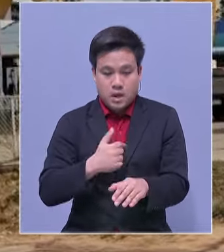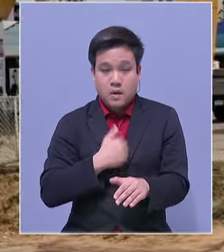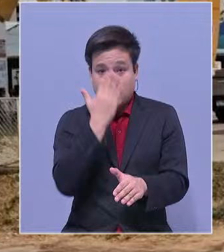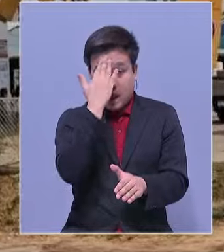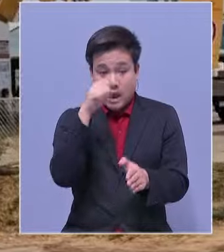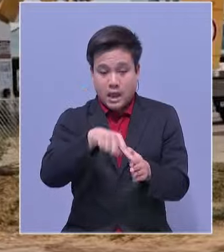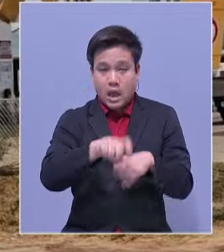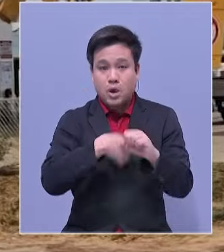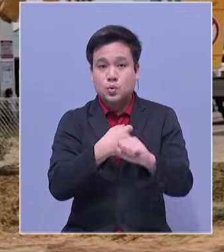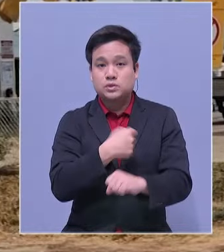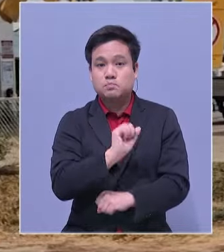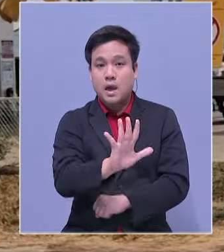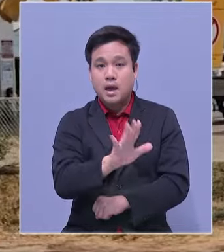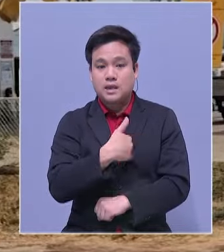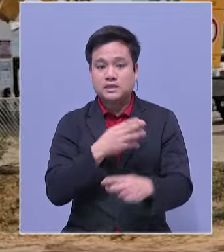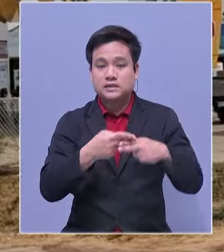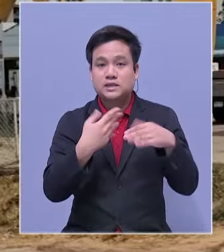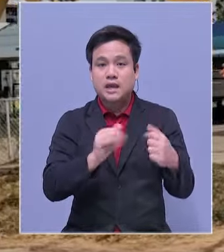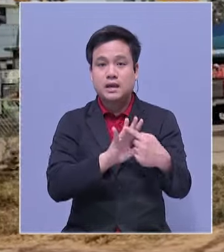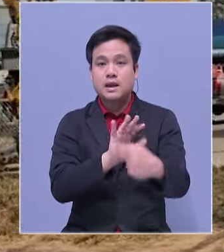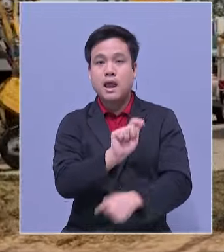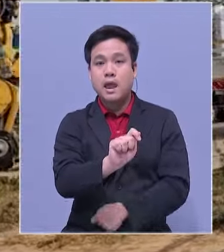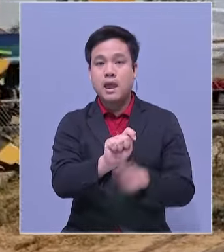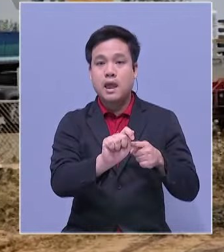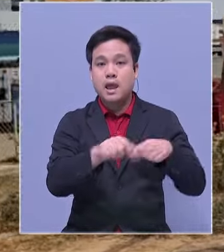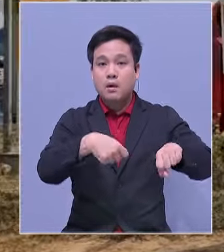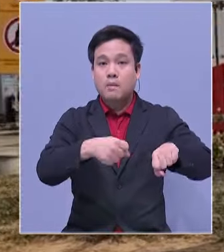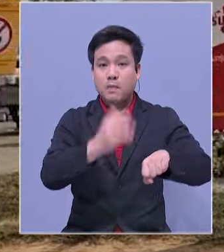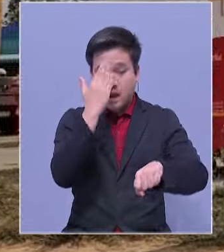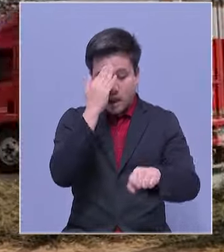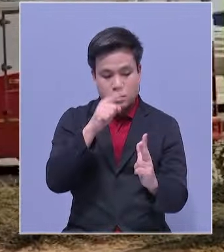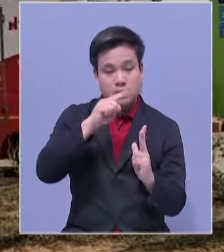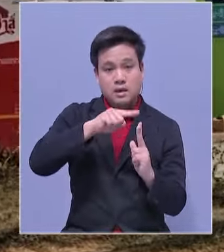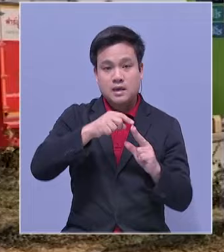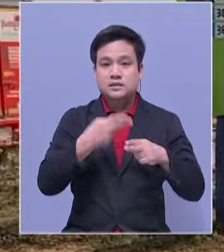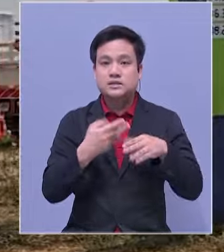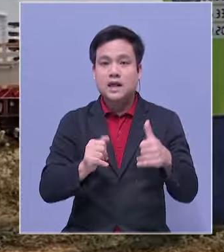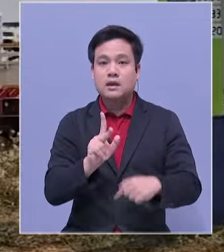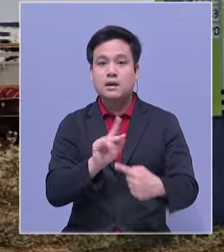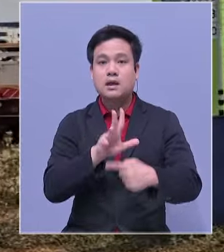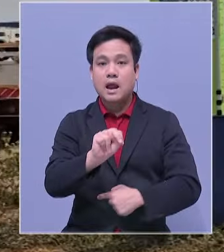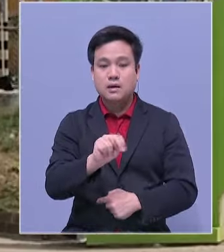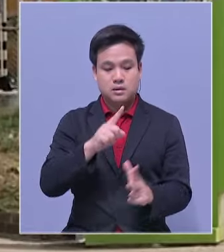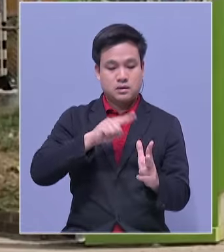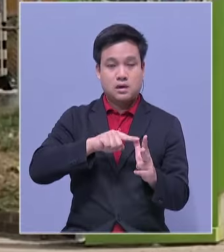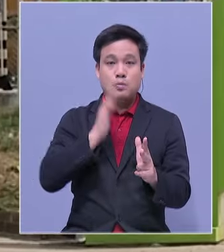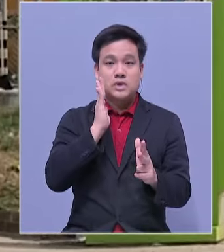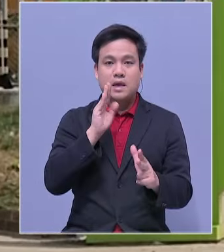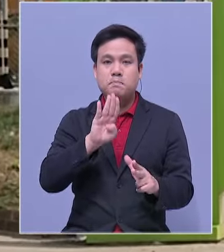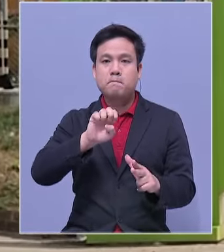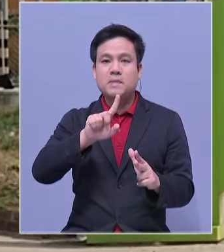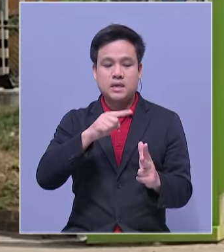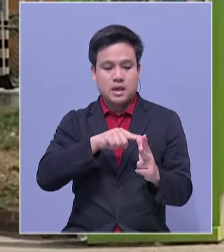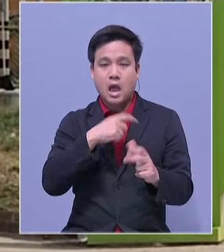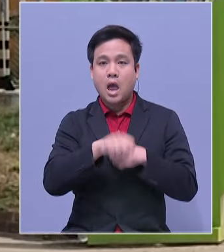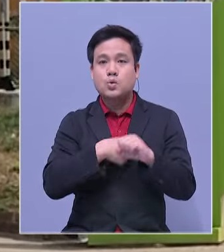เออายุ 15ปีเป็นคนขี่ส่วนน้องกันน้องกันที่เสียชีวิตเนี่ยนั่งตรงกลางกับเด็กชายบีอายุ 11เองอ่ะคุณออม